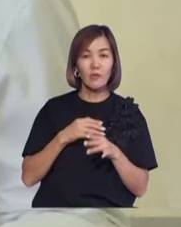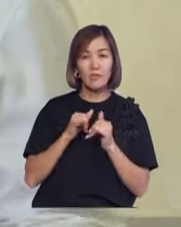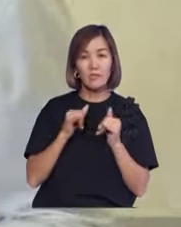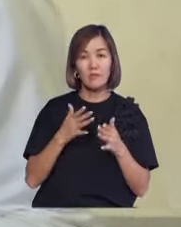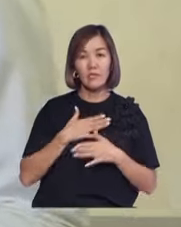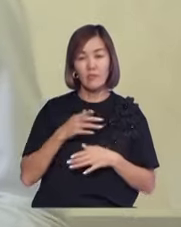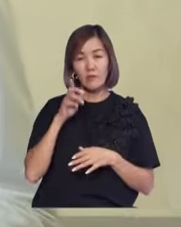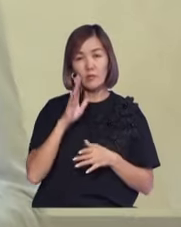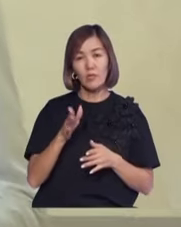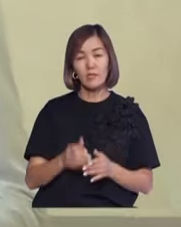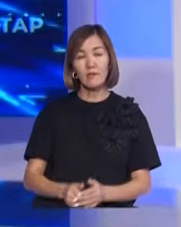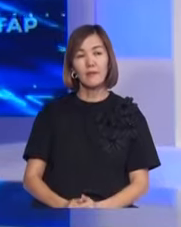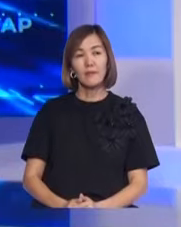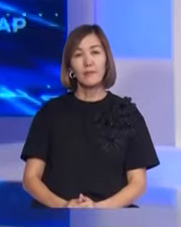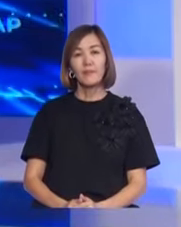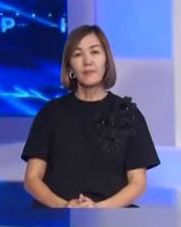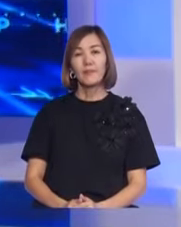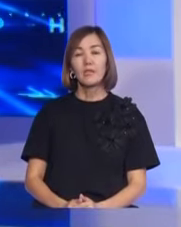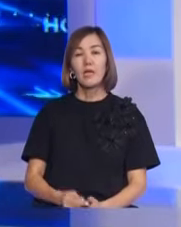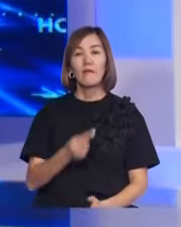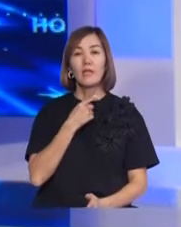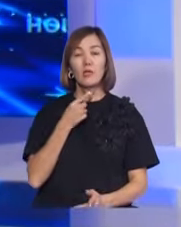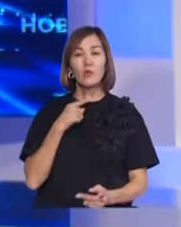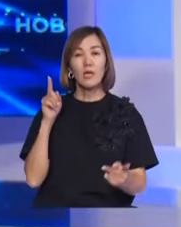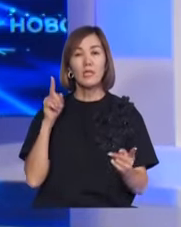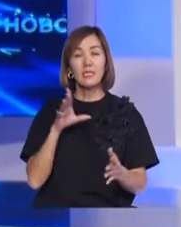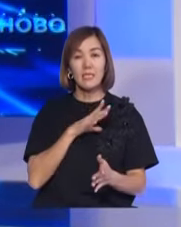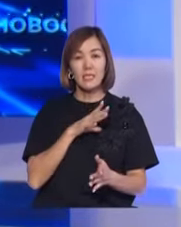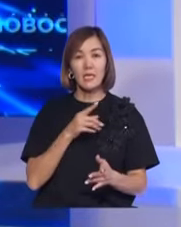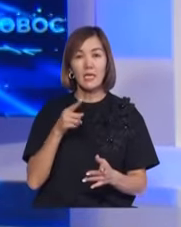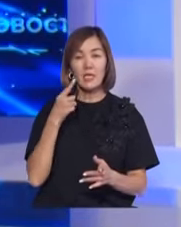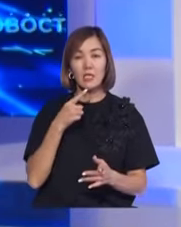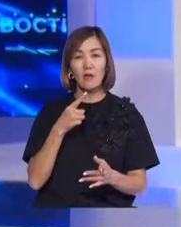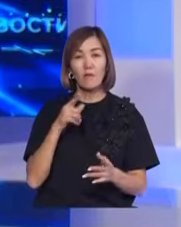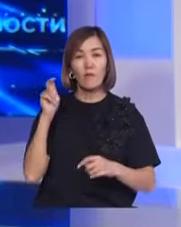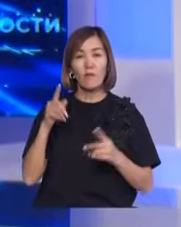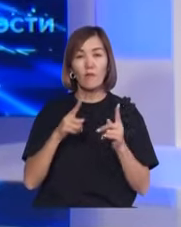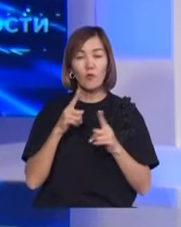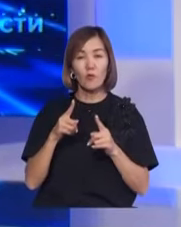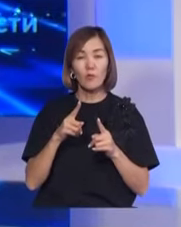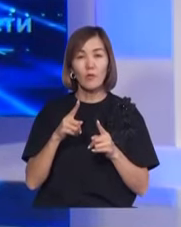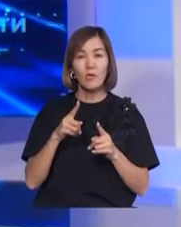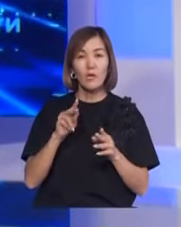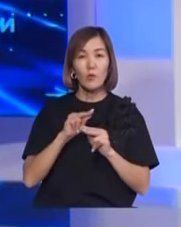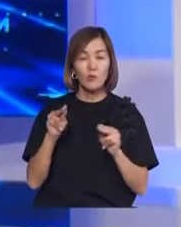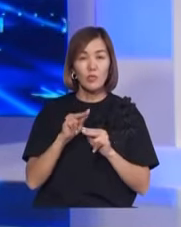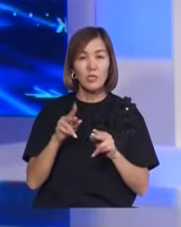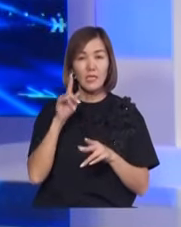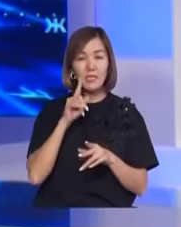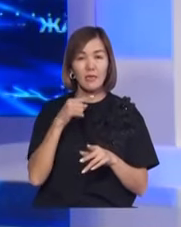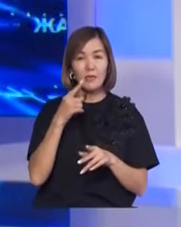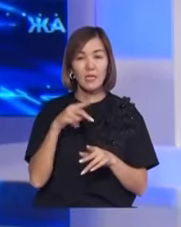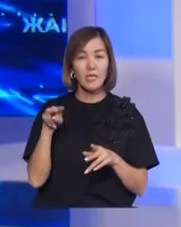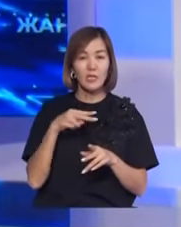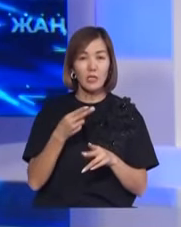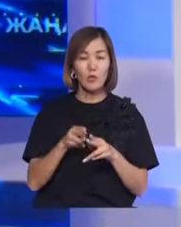нашего государства. В Талдыкургане состоялся языковой форум для учителей казахского языка и литературы, в котором